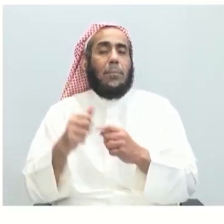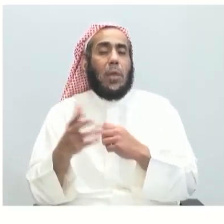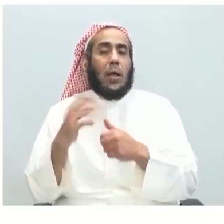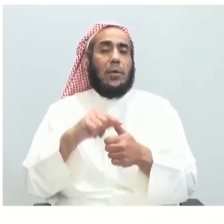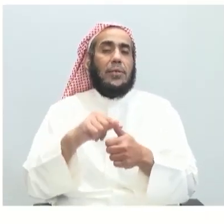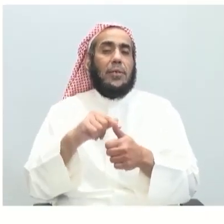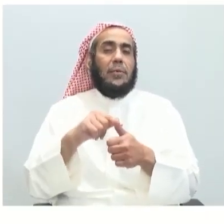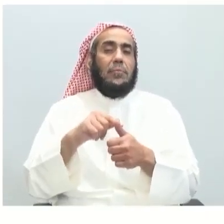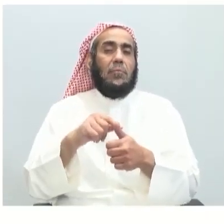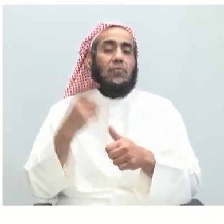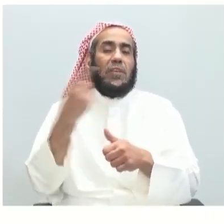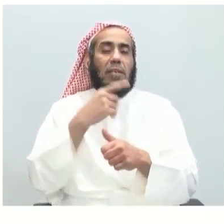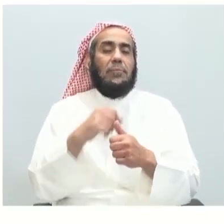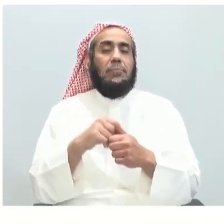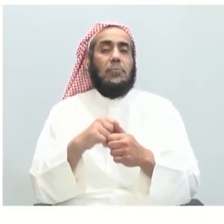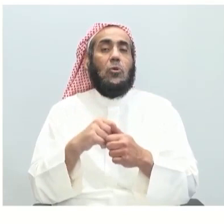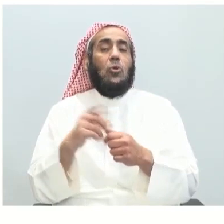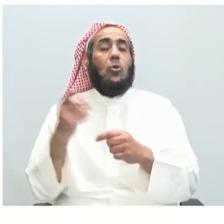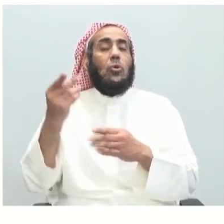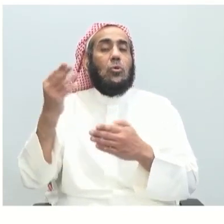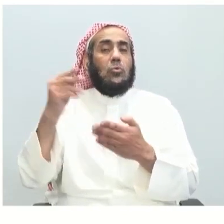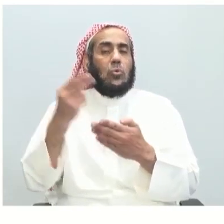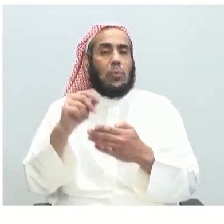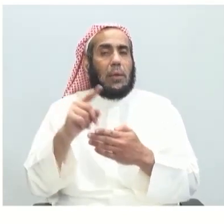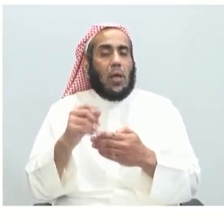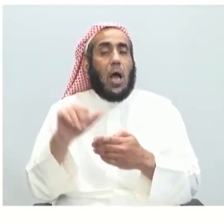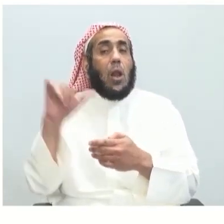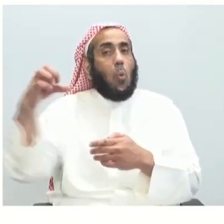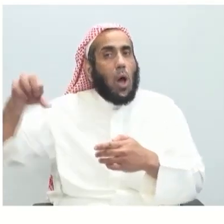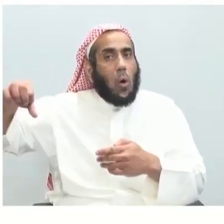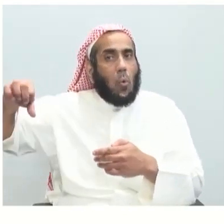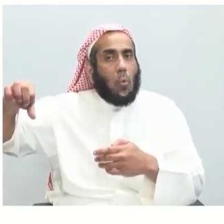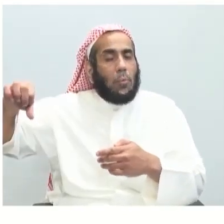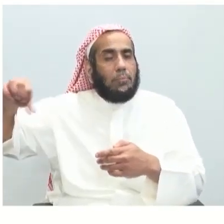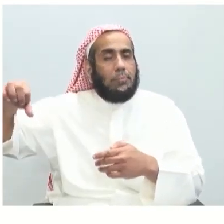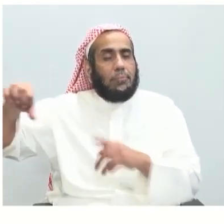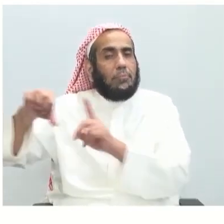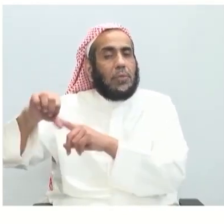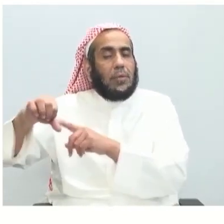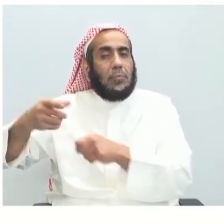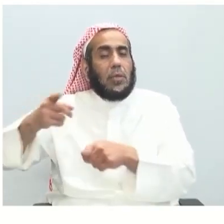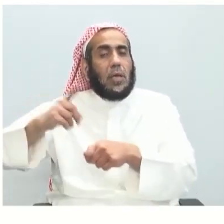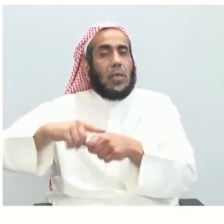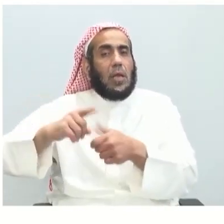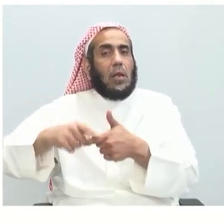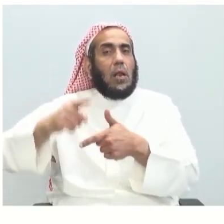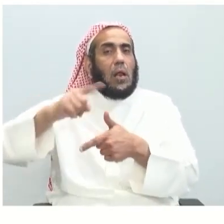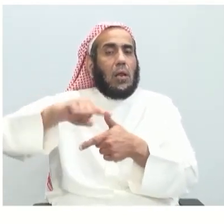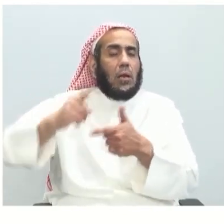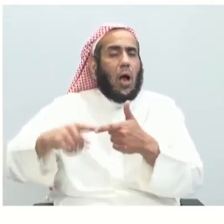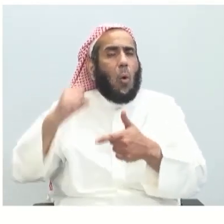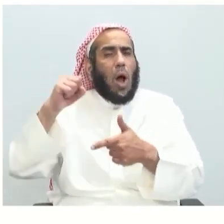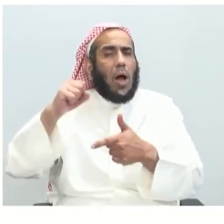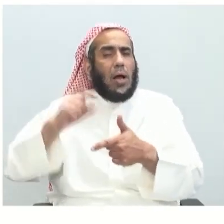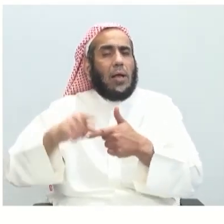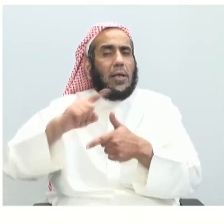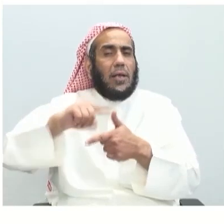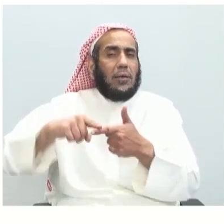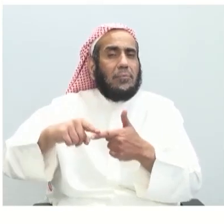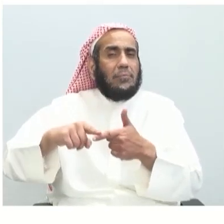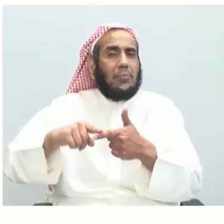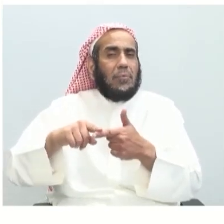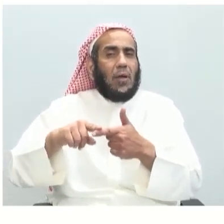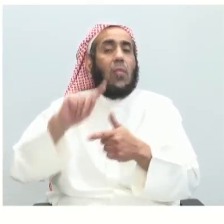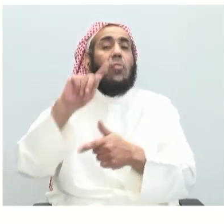وحركه ما قبلها هي الفتحه وترسم على الواو ترسم الواو اذا كانت الحركه الاقوى من حركتها او حركه ما قبلها